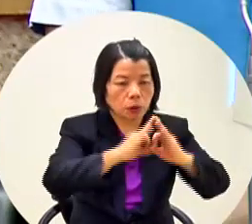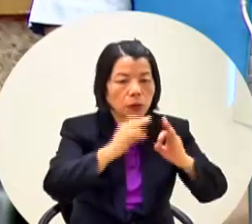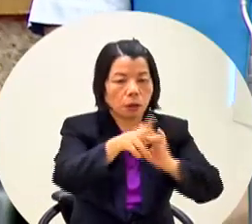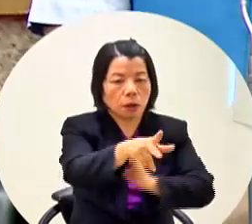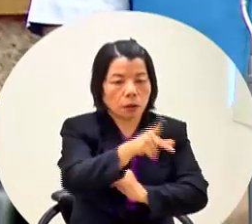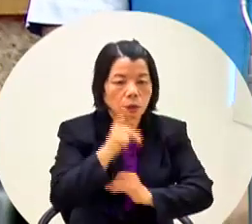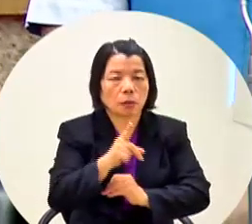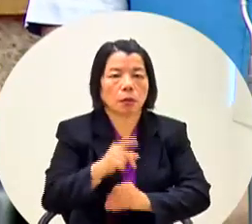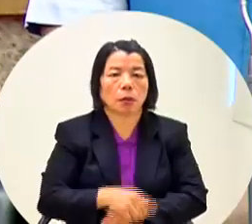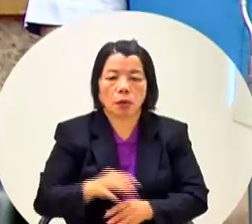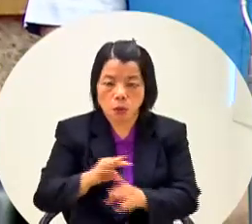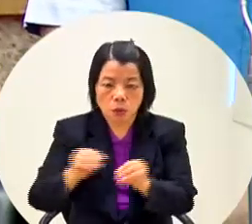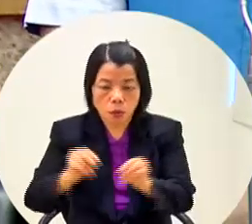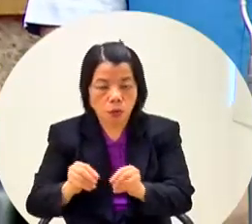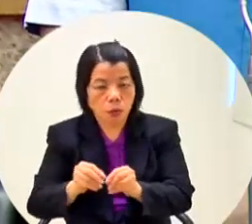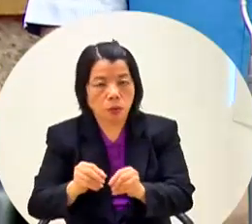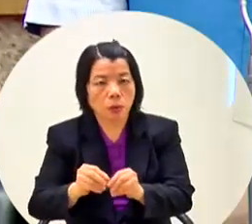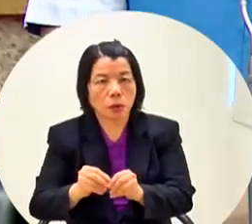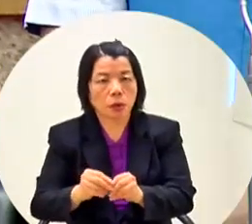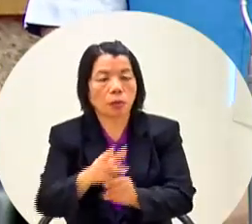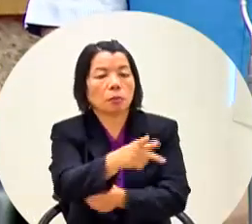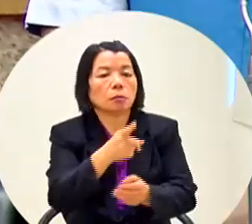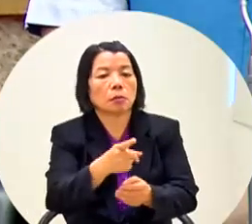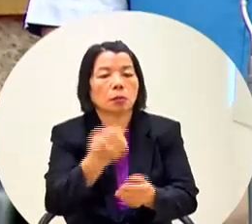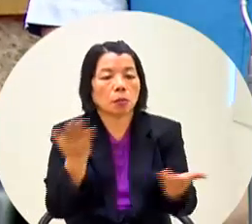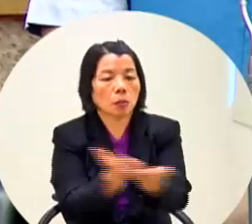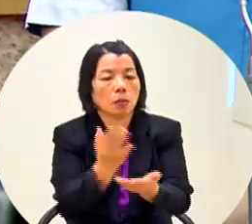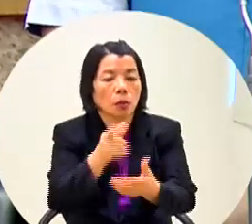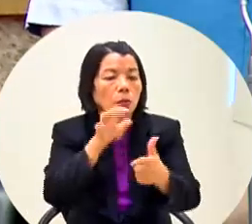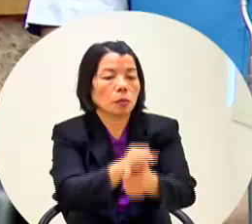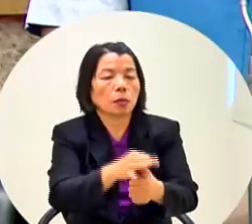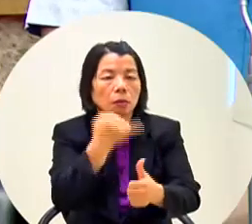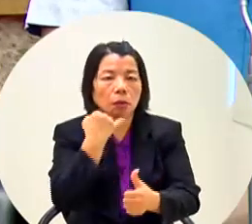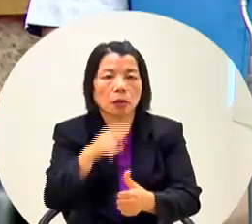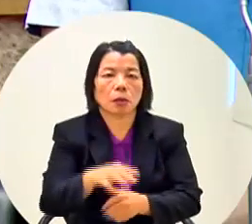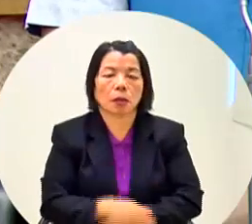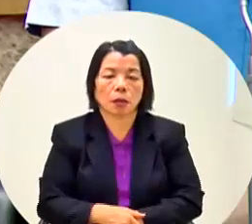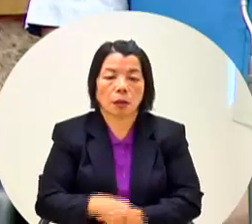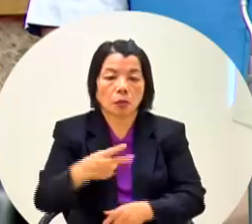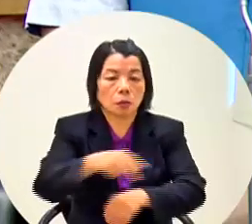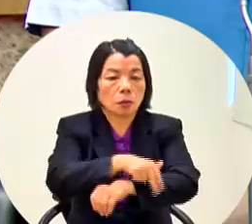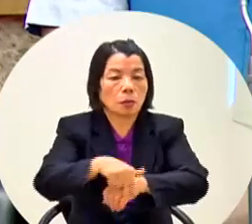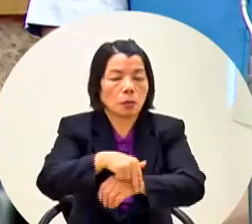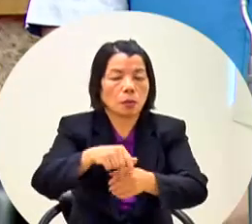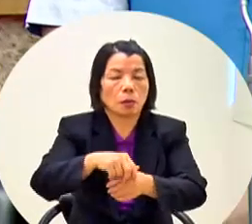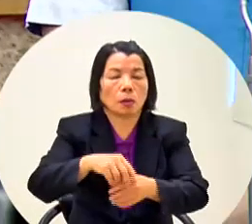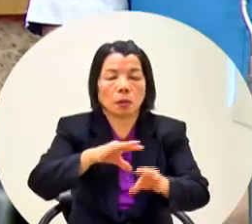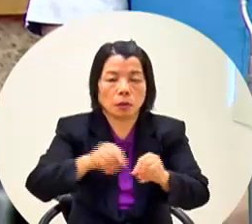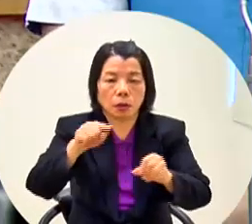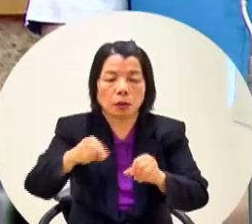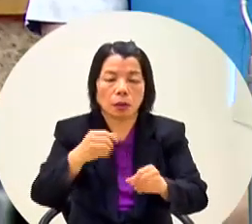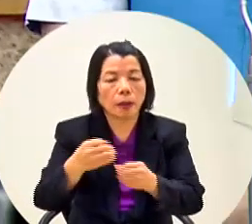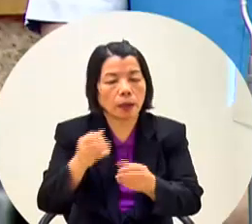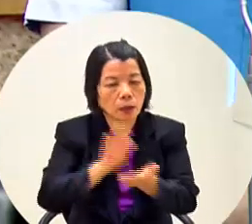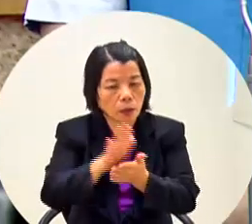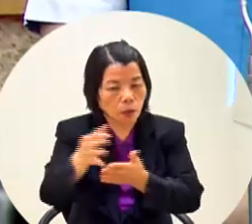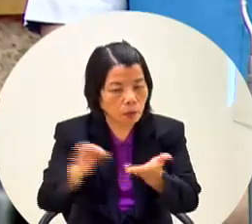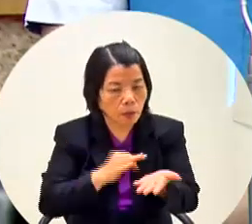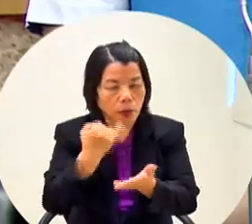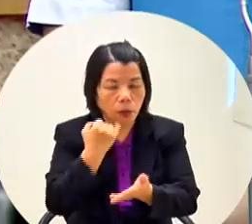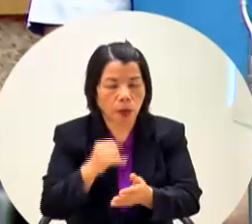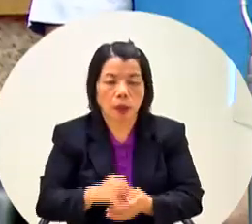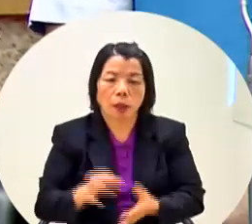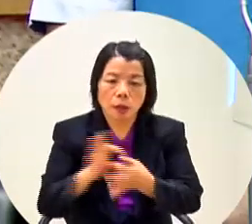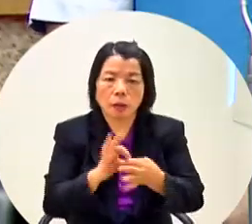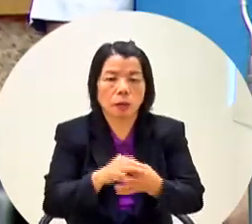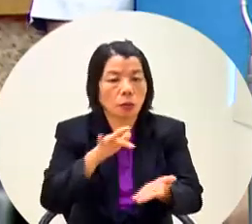个土地我也没卖啊，啊要卖也没关系，本来平均地权从化地本来就要卖嘛。你因为疫情，那